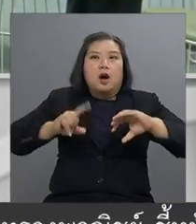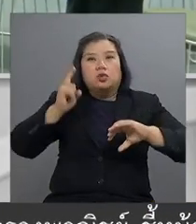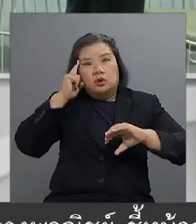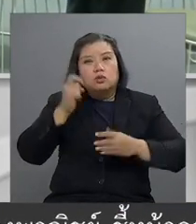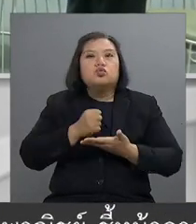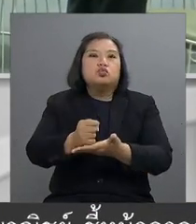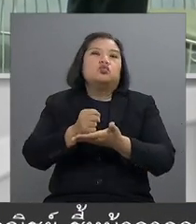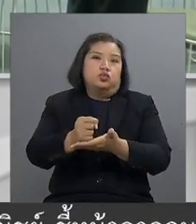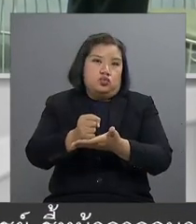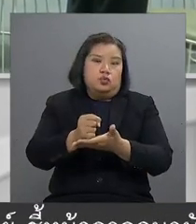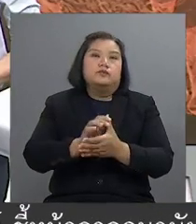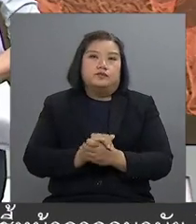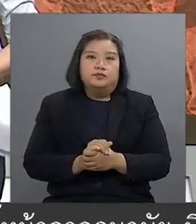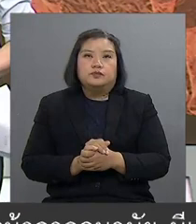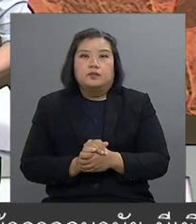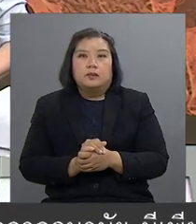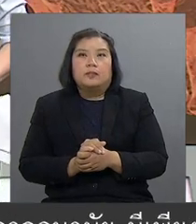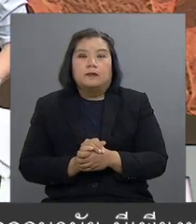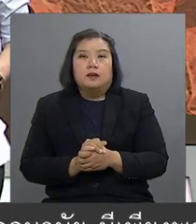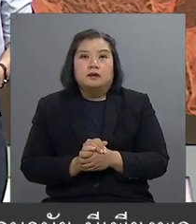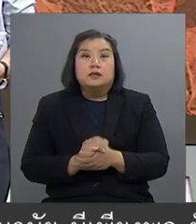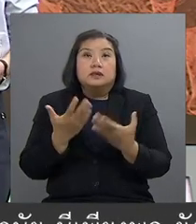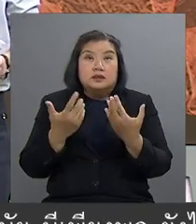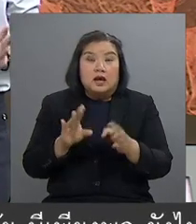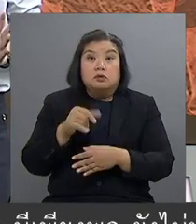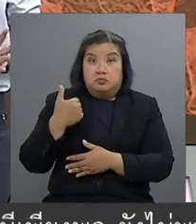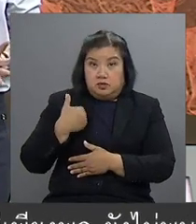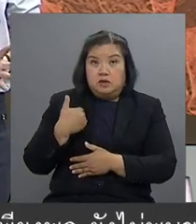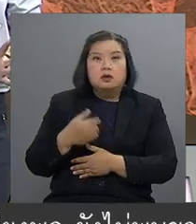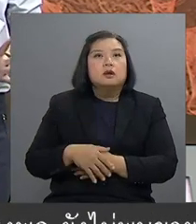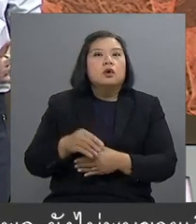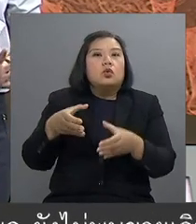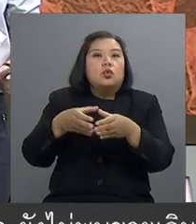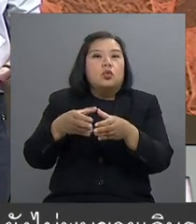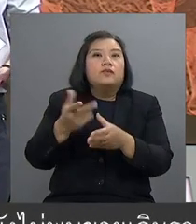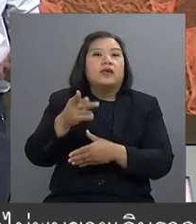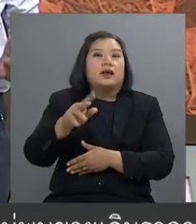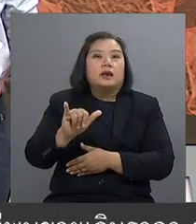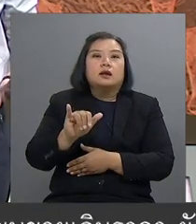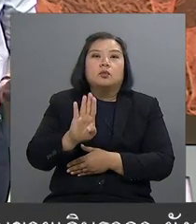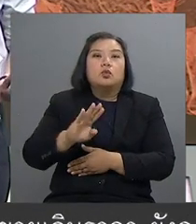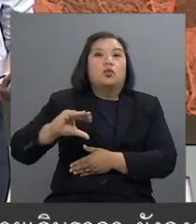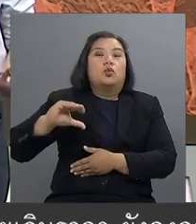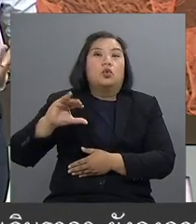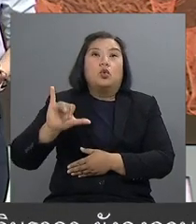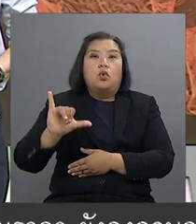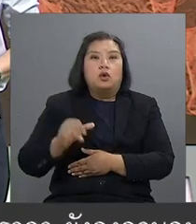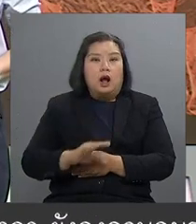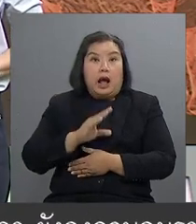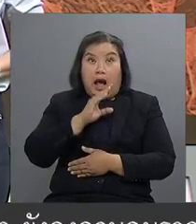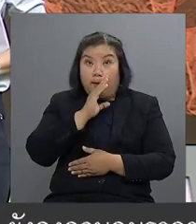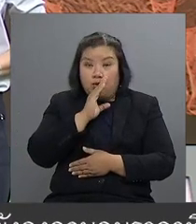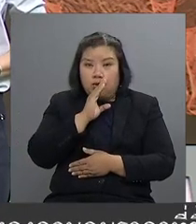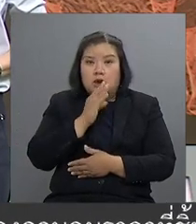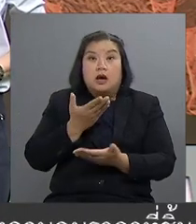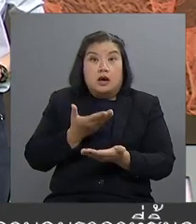ช่วยเหลือนะคะมีคำแนะนำจากทางเครดิตบูโรนะคะคือคุณสมที่ไม่จำเป็นต้องใช้วิธีการพักนี่มีราย